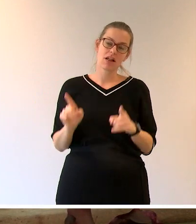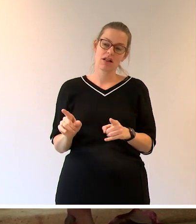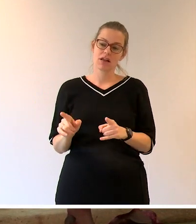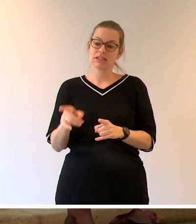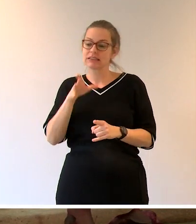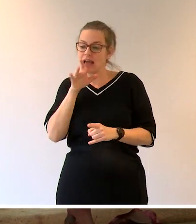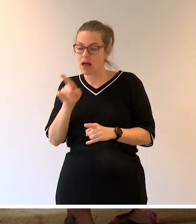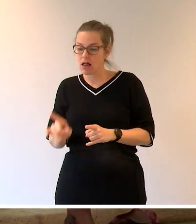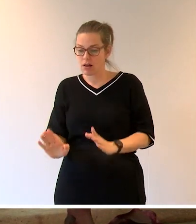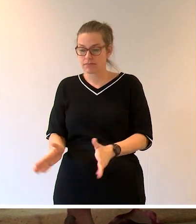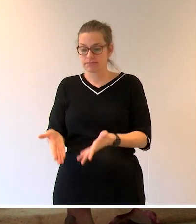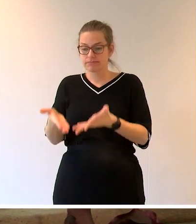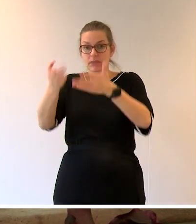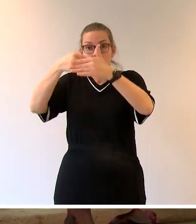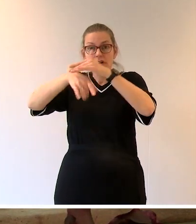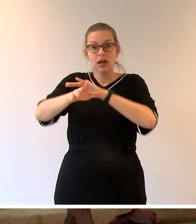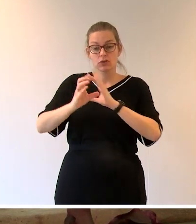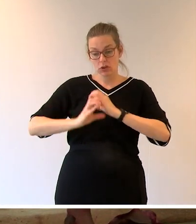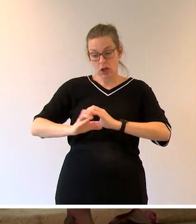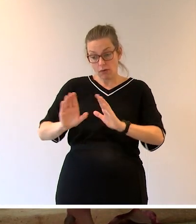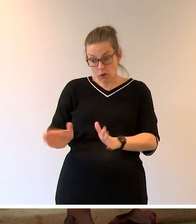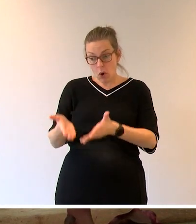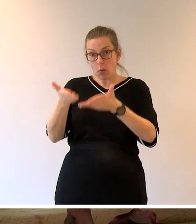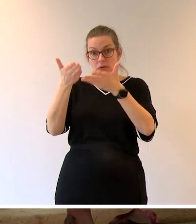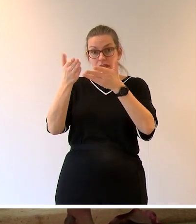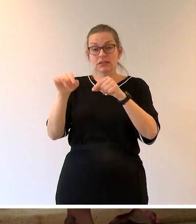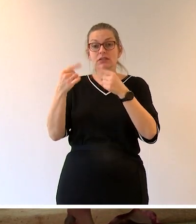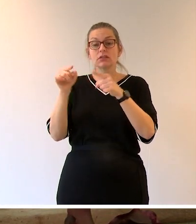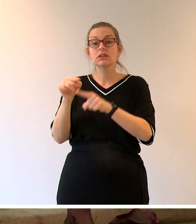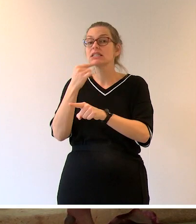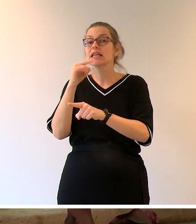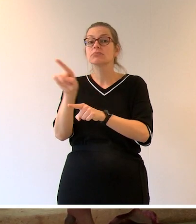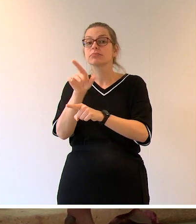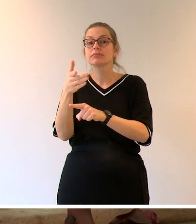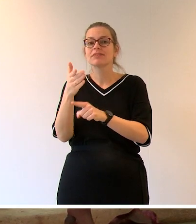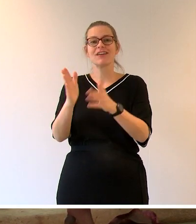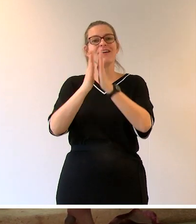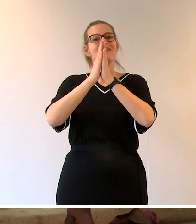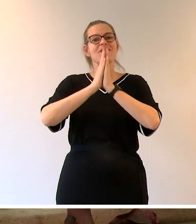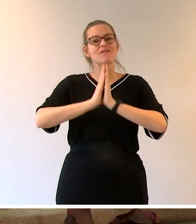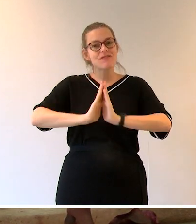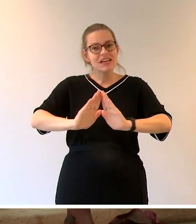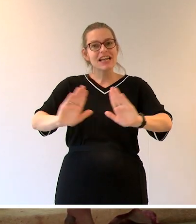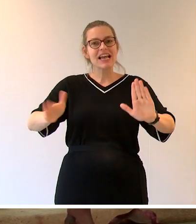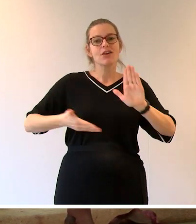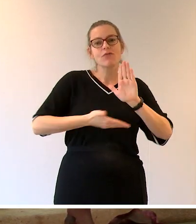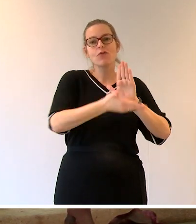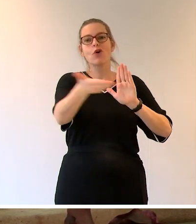priester later opstaat uit het graf, is het eerste wat hij zegt, vrede voor